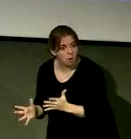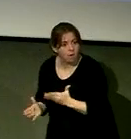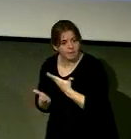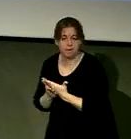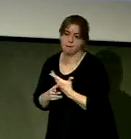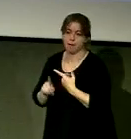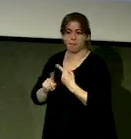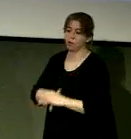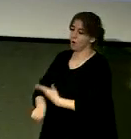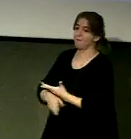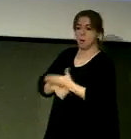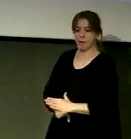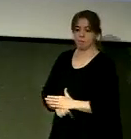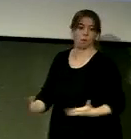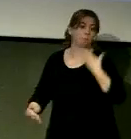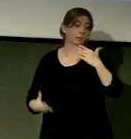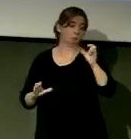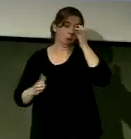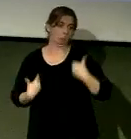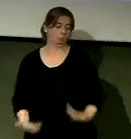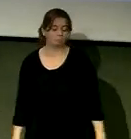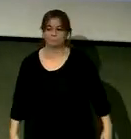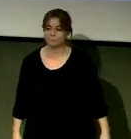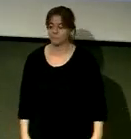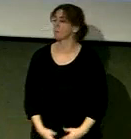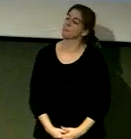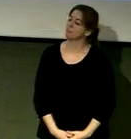préparer. Voilà, merci de votre attention.